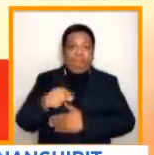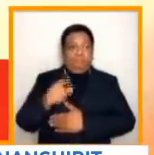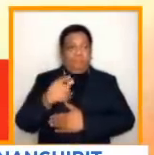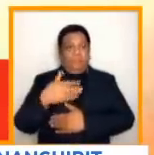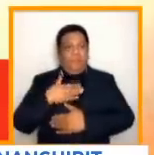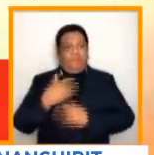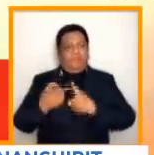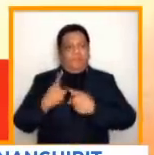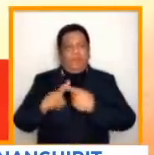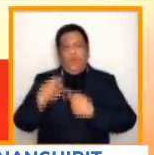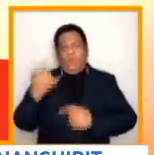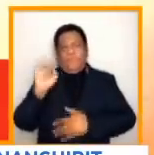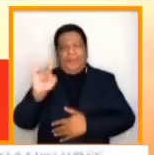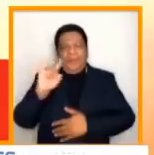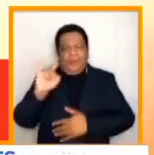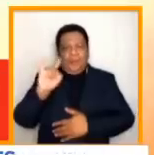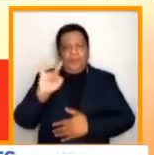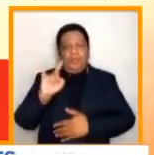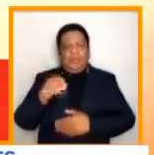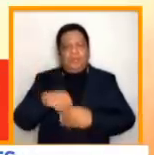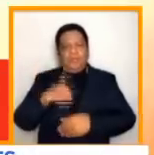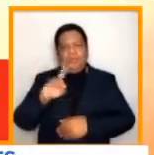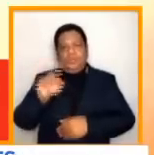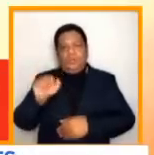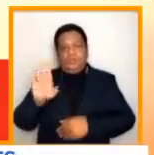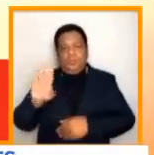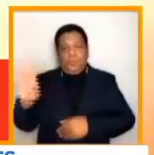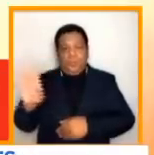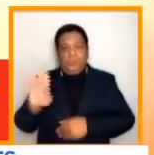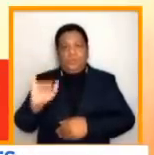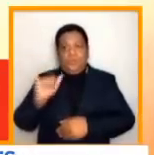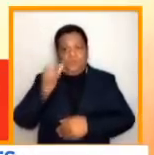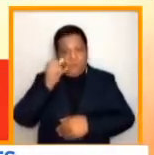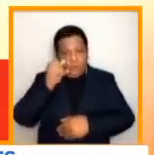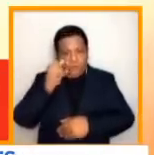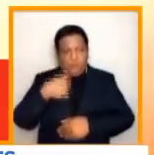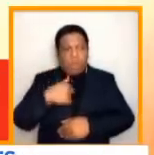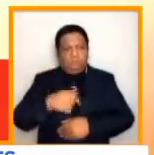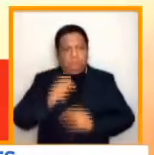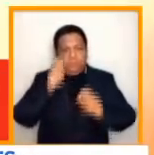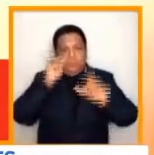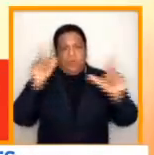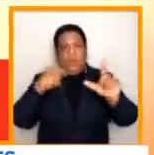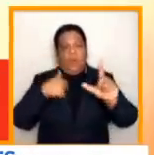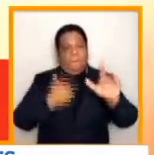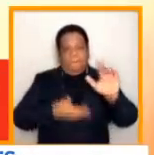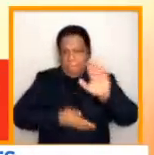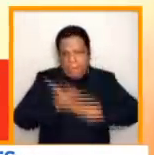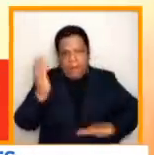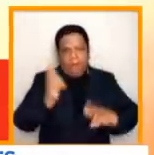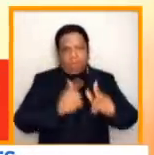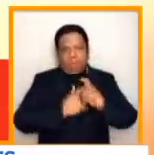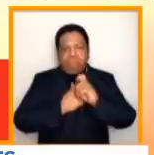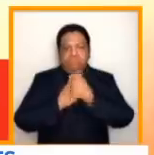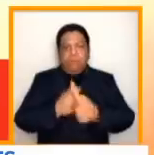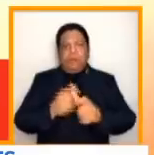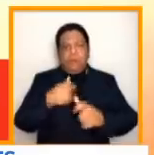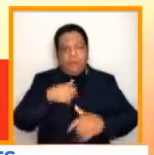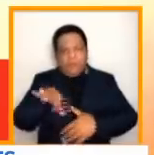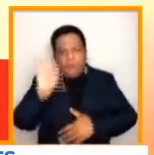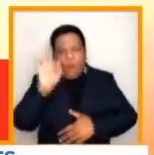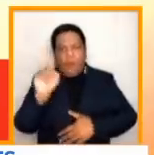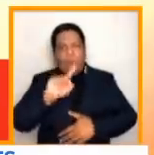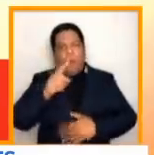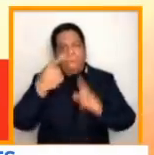ng DCWV, itong video na ito. At ako'y nagulat, kaya ako'y napatakbo doon. At aking inalam, ano ba yung pangyayari?